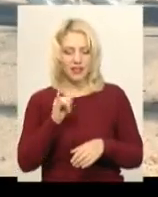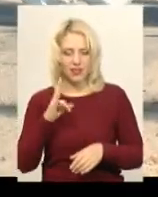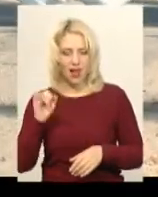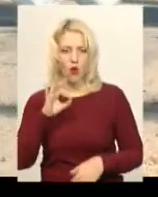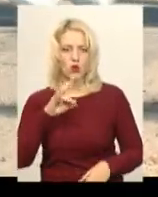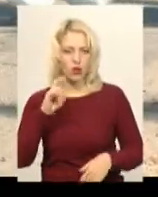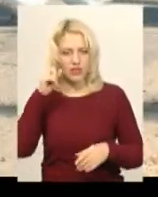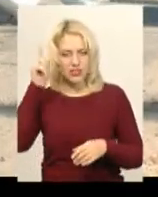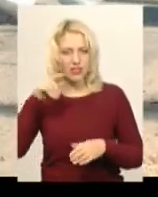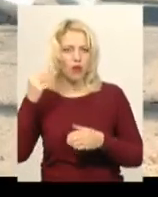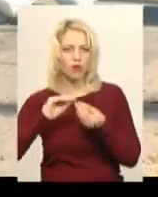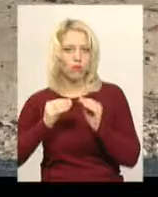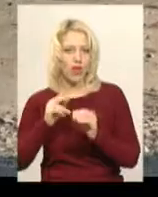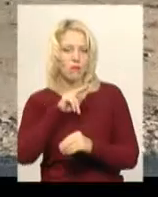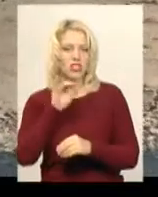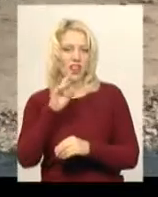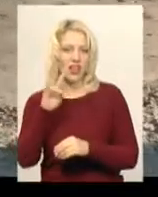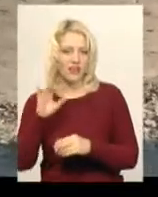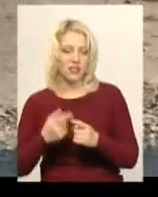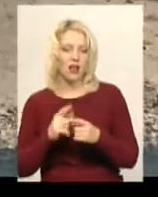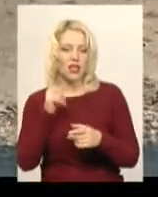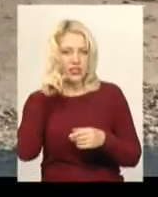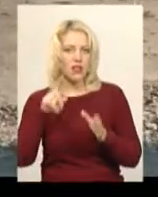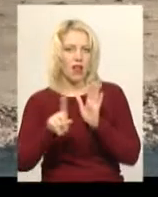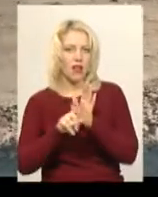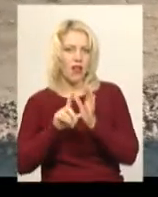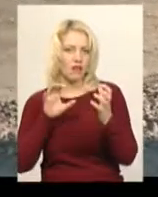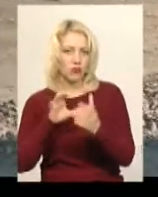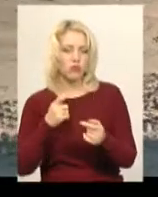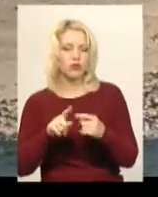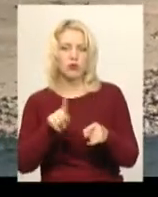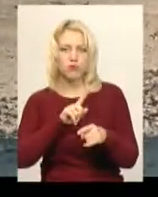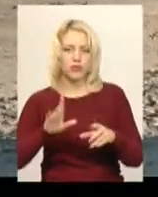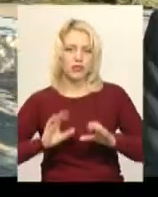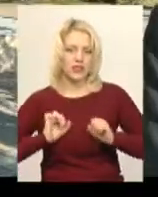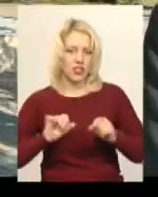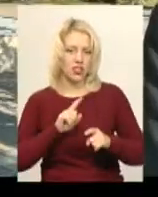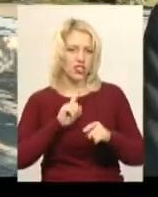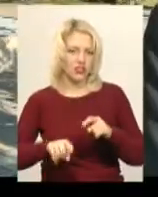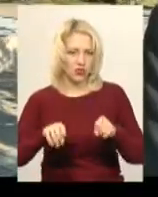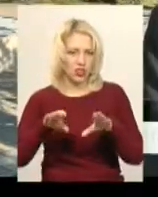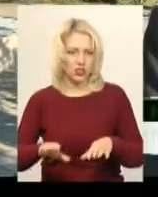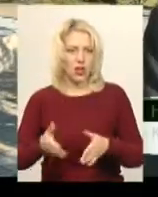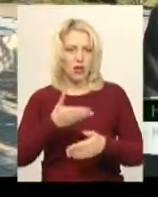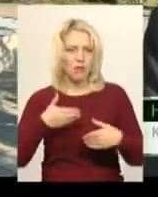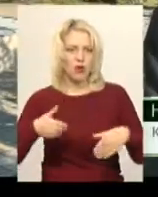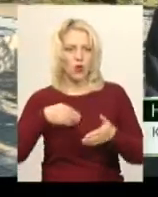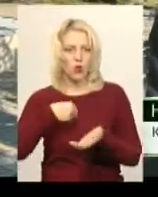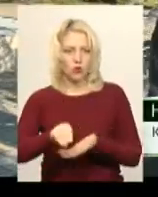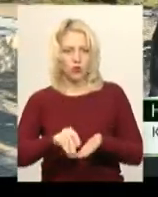сільради її відомі. За її словами, одну з проблем автобусне сполучення намагатимуться розв'язати якнайшвидше. Ми купуємо